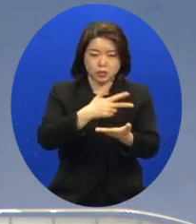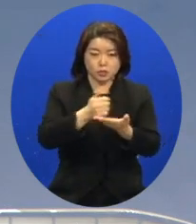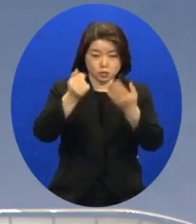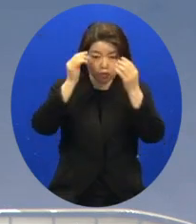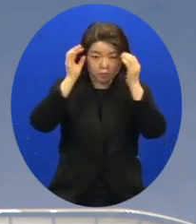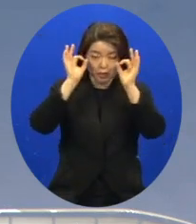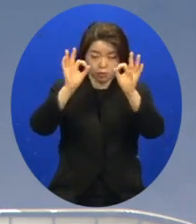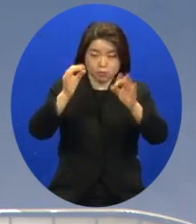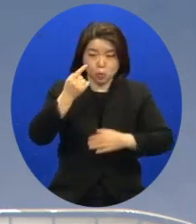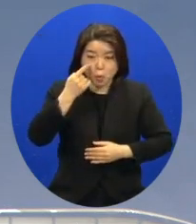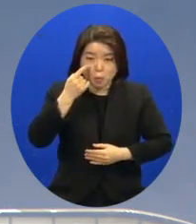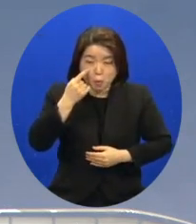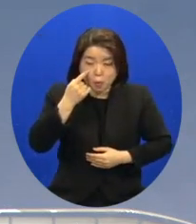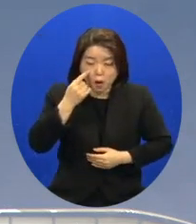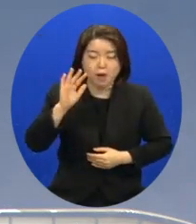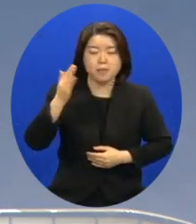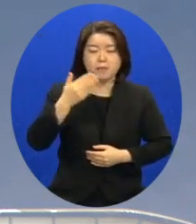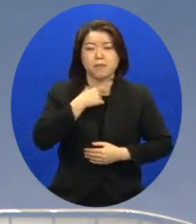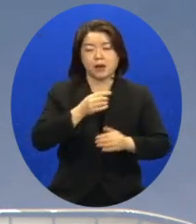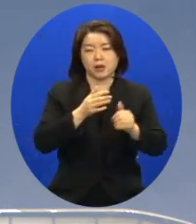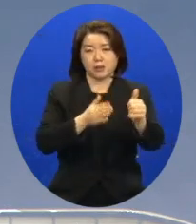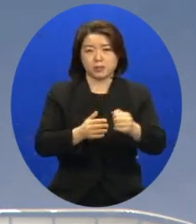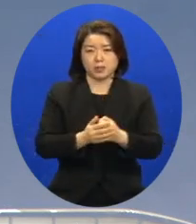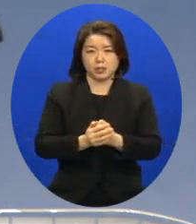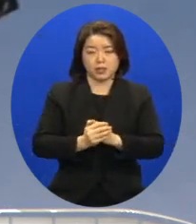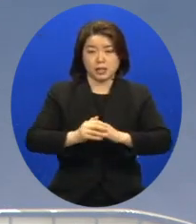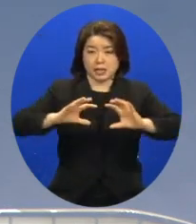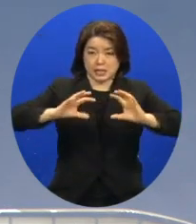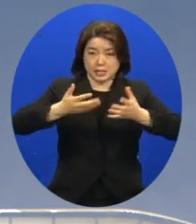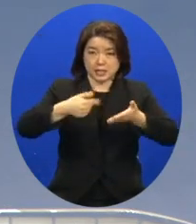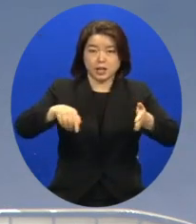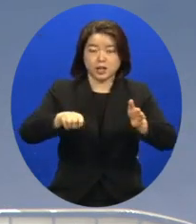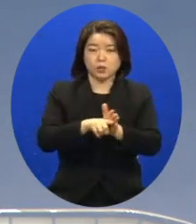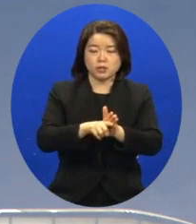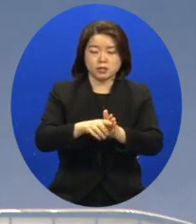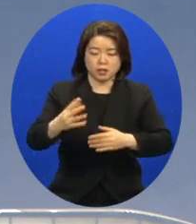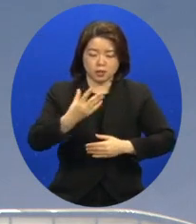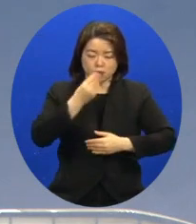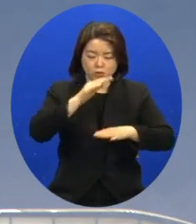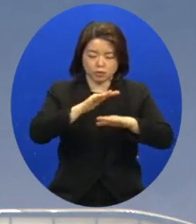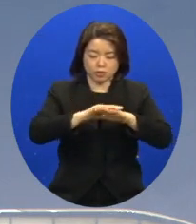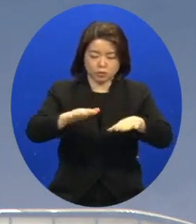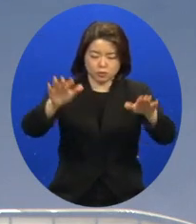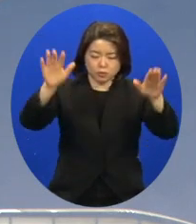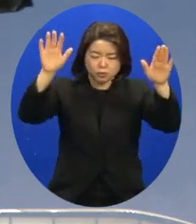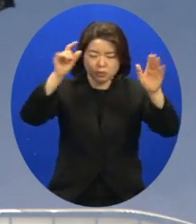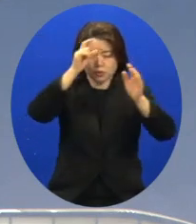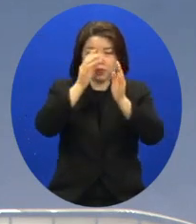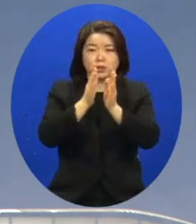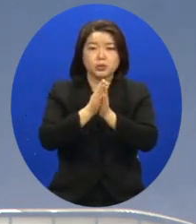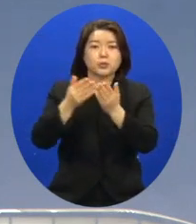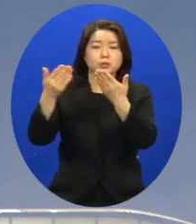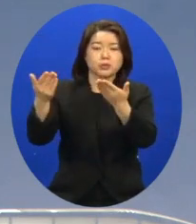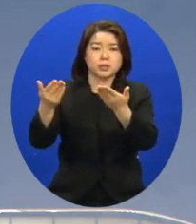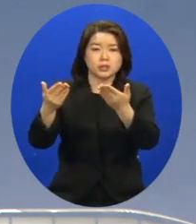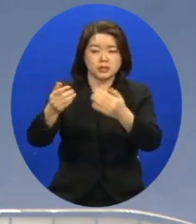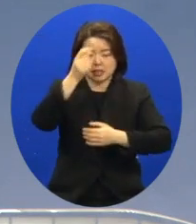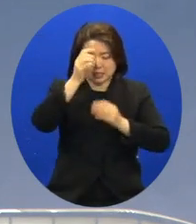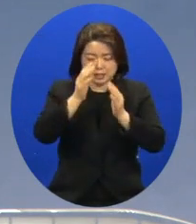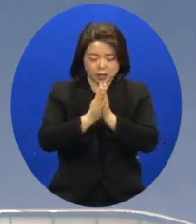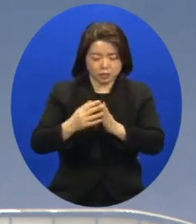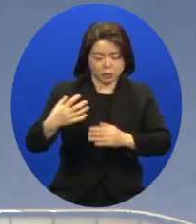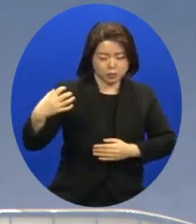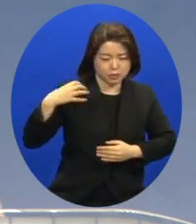눈으로 보실 수 있게 되기를 바랍니다. 나라 위에서 거룩한 손을 들고 기도하는 기도의 사명자들이